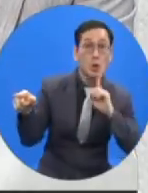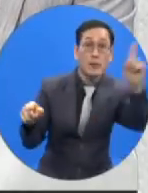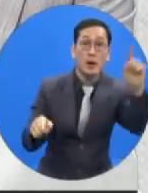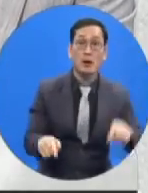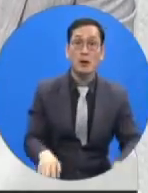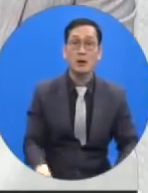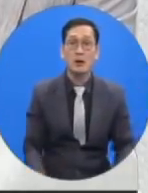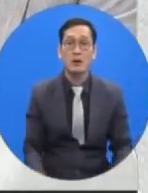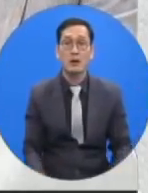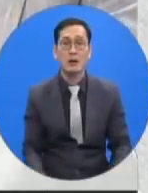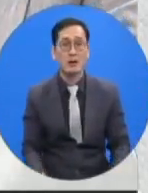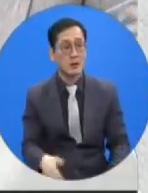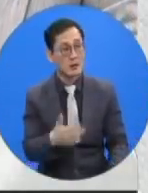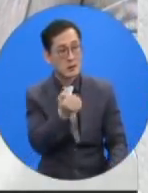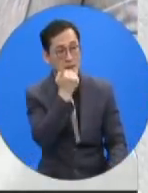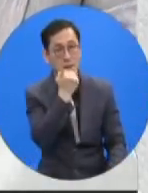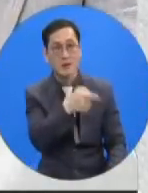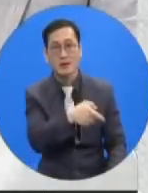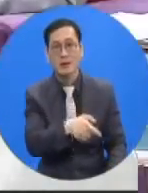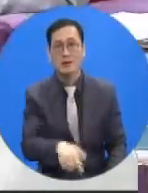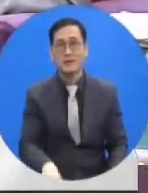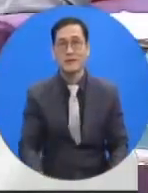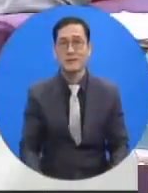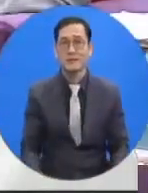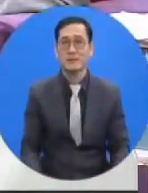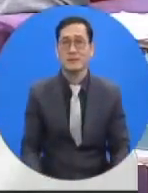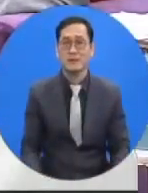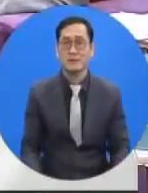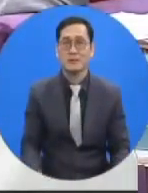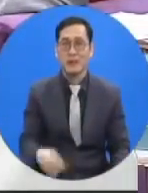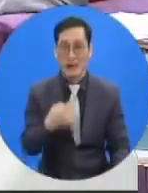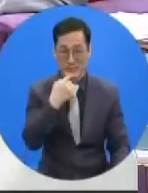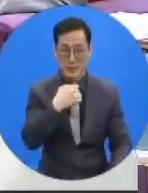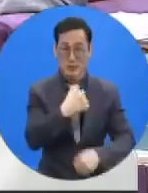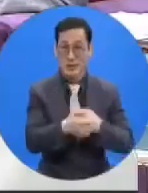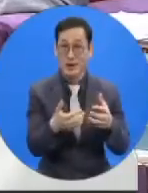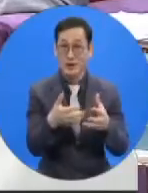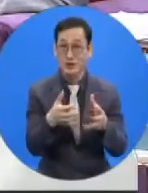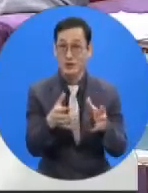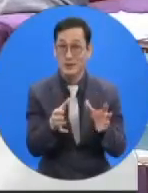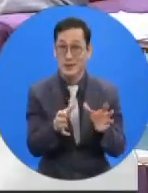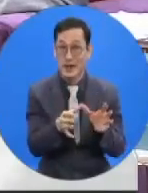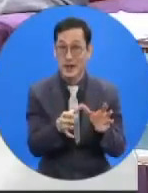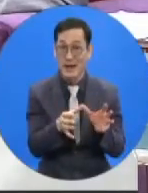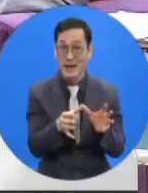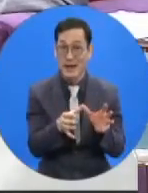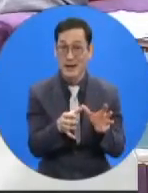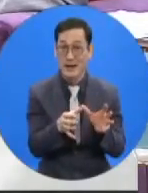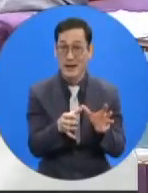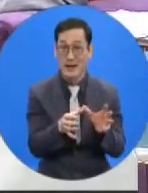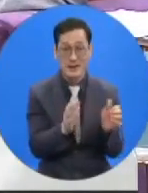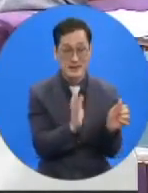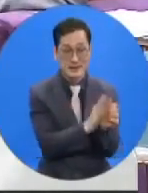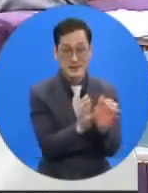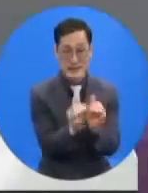말씀드려요. 이기득이. 민주당 지지자분들하고 제 개인 페이스북, 그러니까